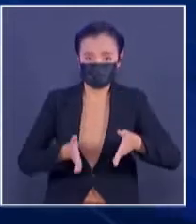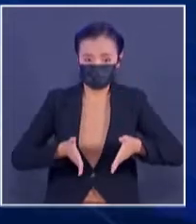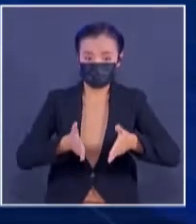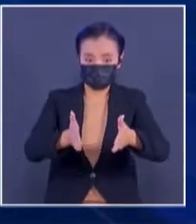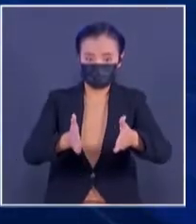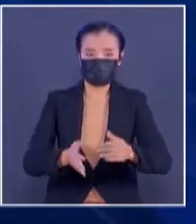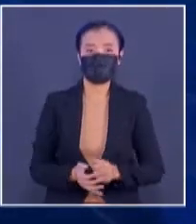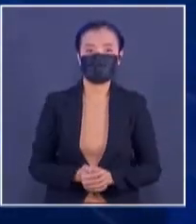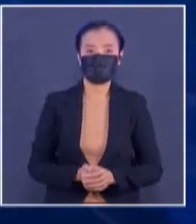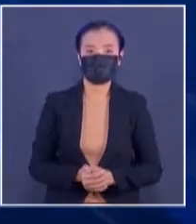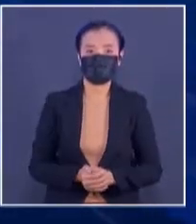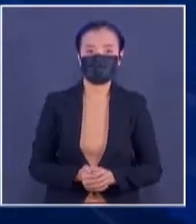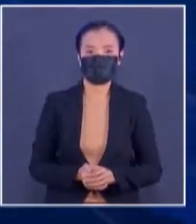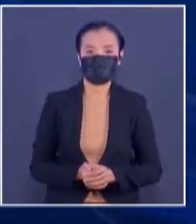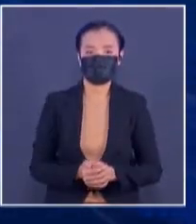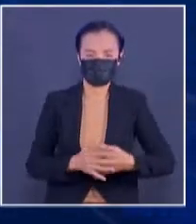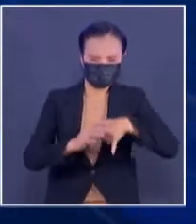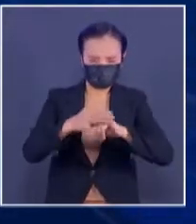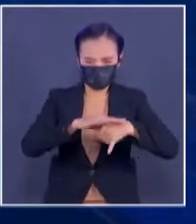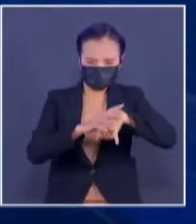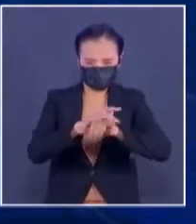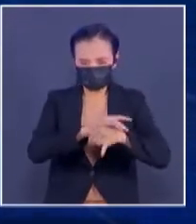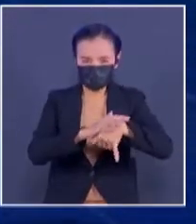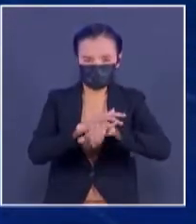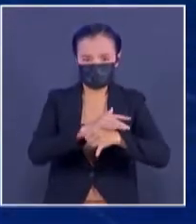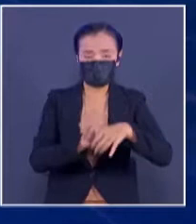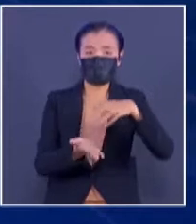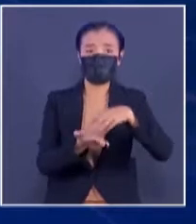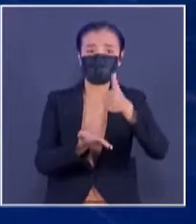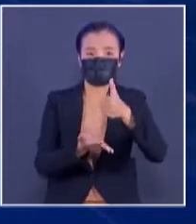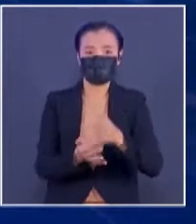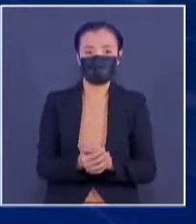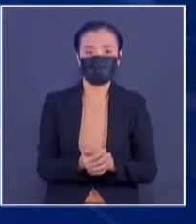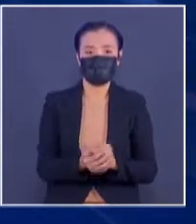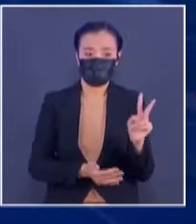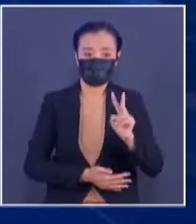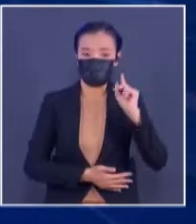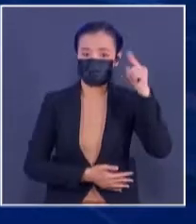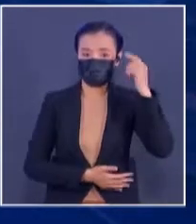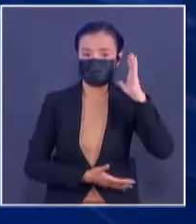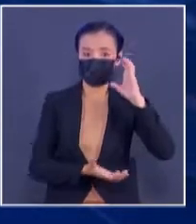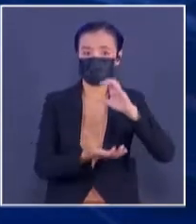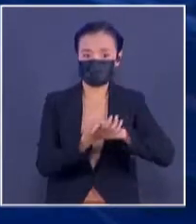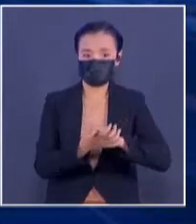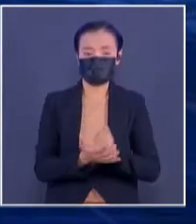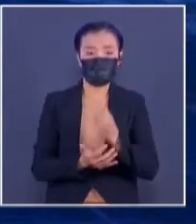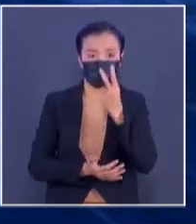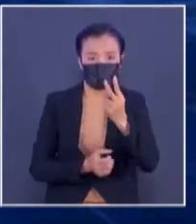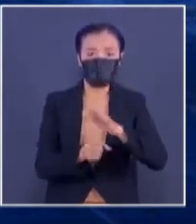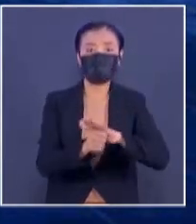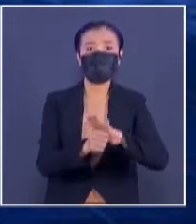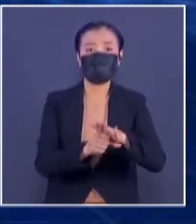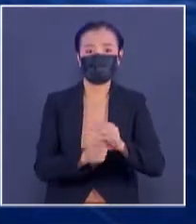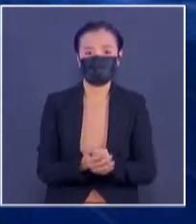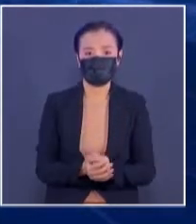ถนนลูกรังมันพยายามที่จะออกมาแต่ก็ออกไม่ได้โชคดีค่ะที่เจอ2สามีภรรยาคู่นี้ผ่านมาเห็นพอดี